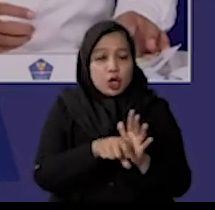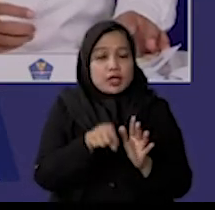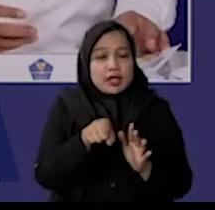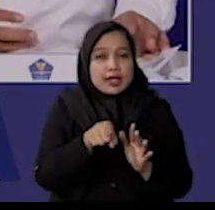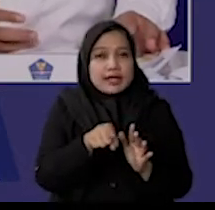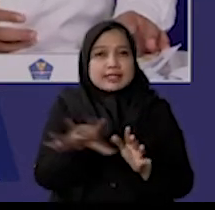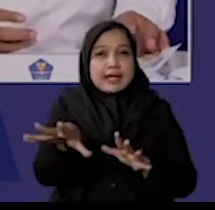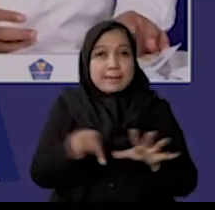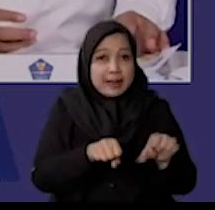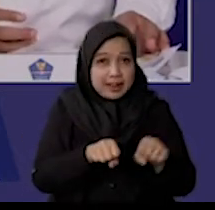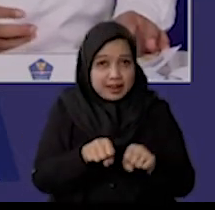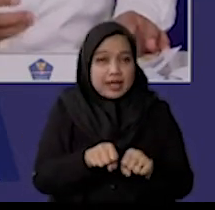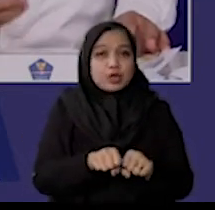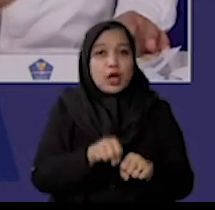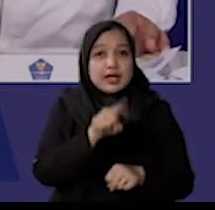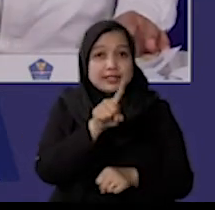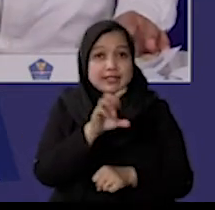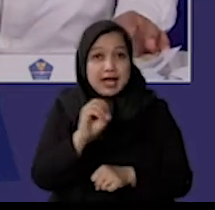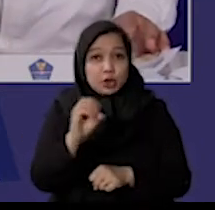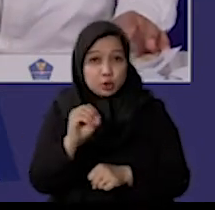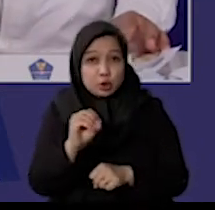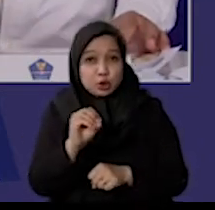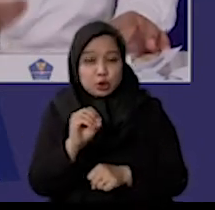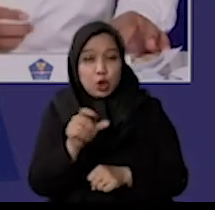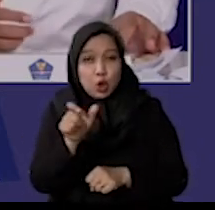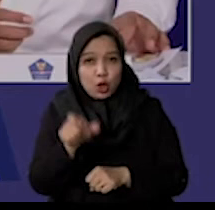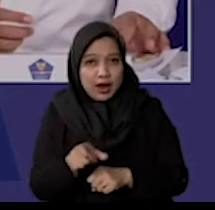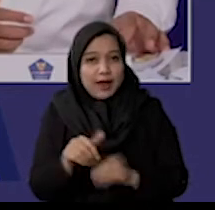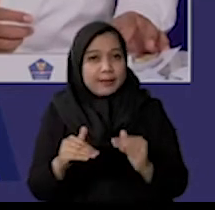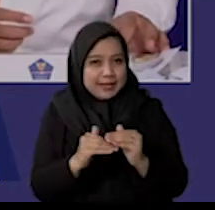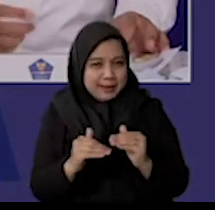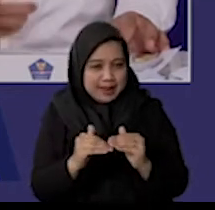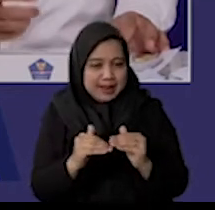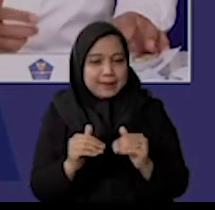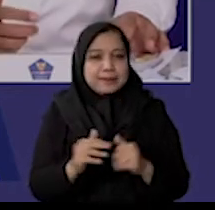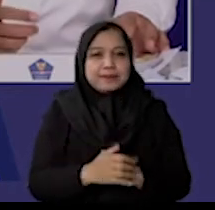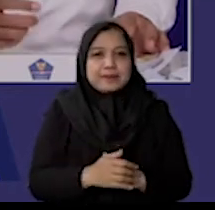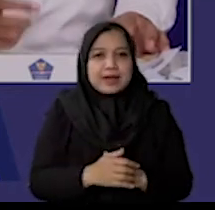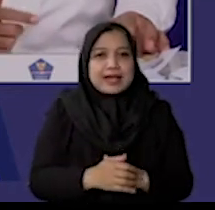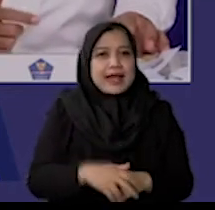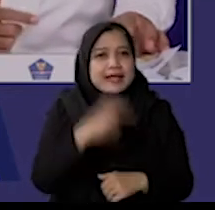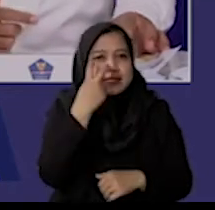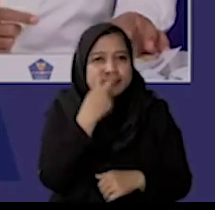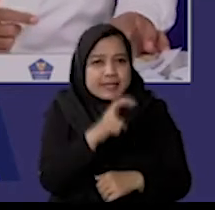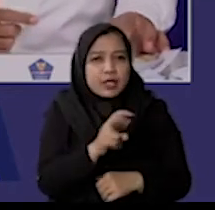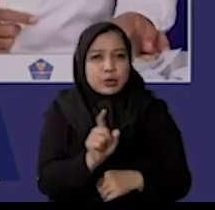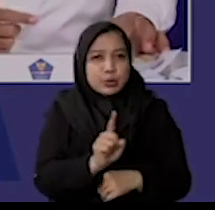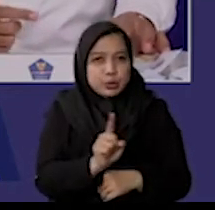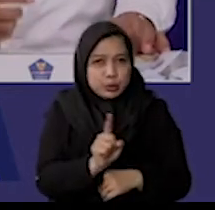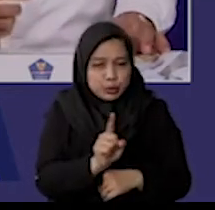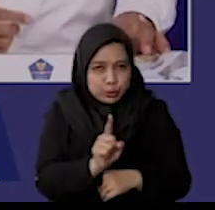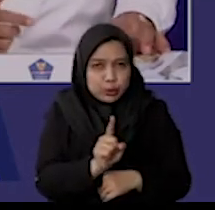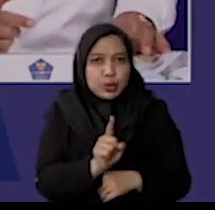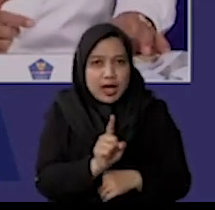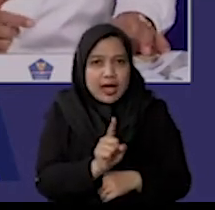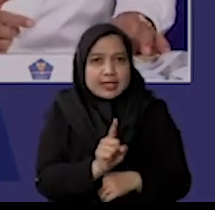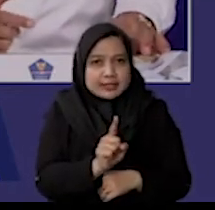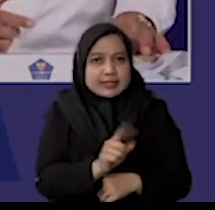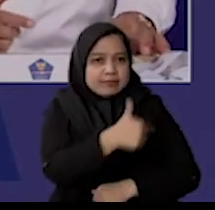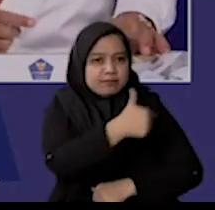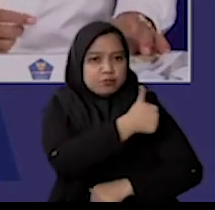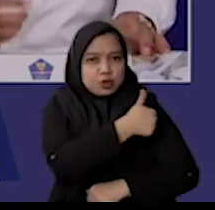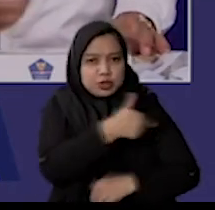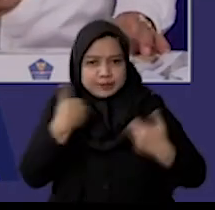minimal 100. Dan ini untuk menilai dan memastikan keamanan pada